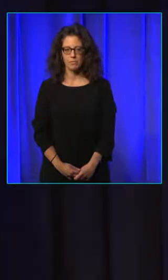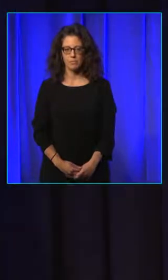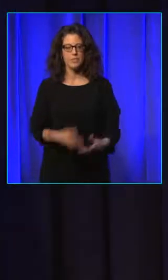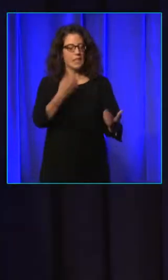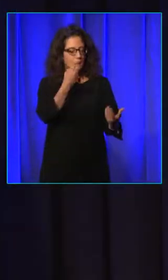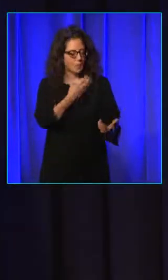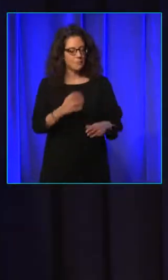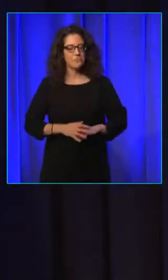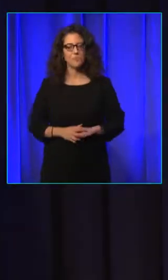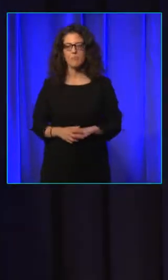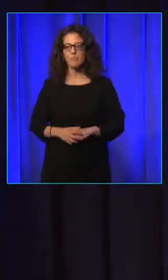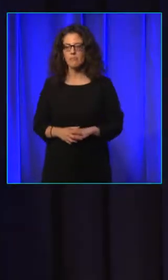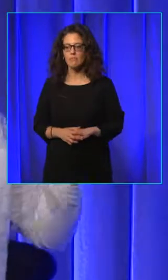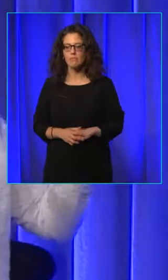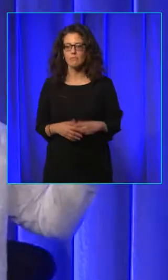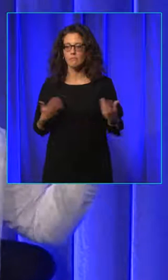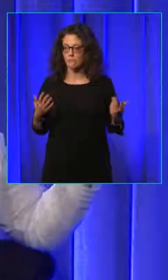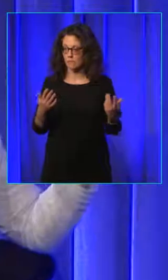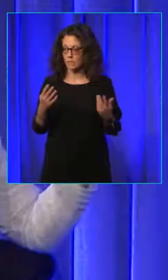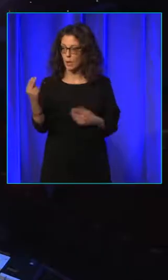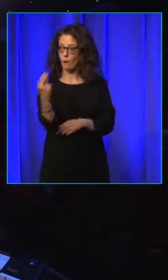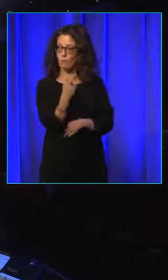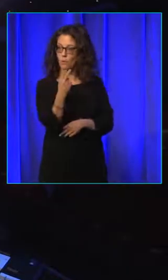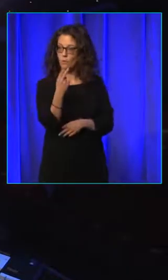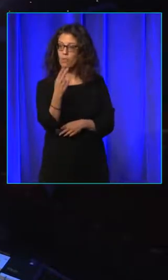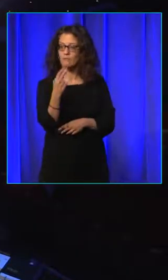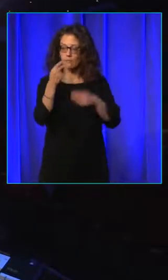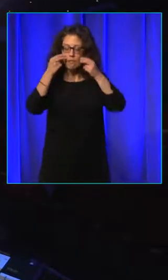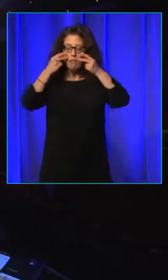Très bien. Donc là, vous avez vu, elle a fait les yeux ouverts.